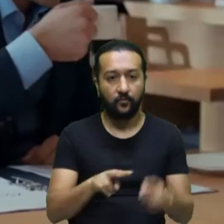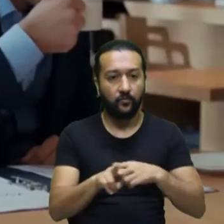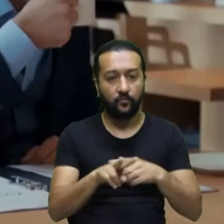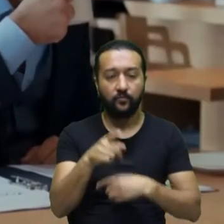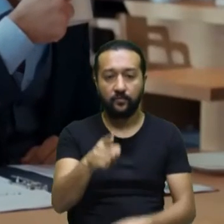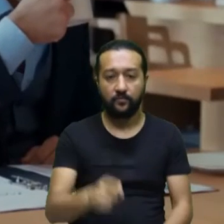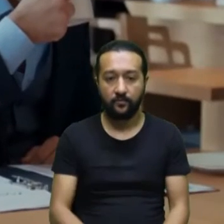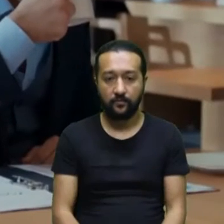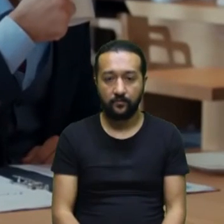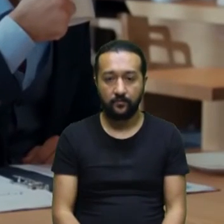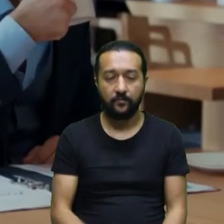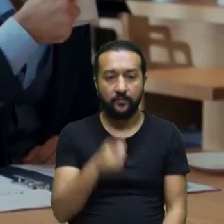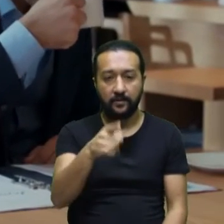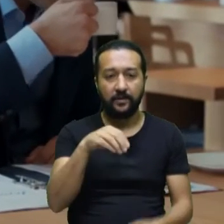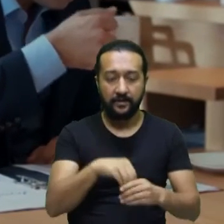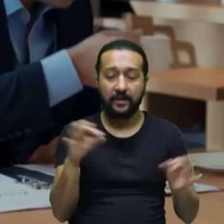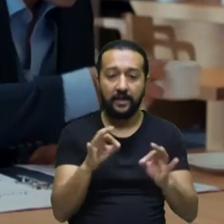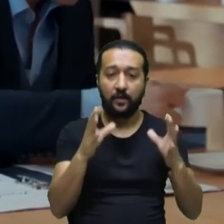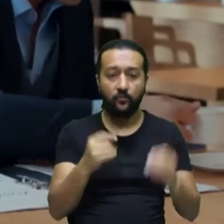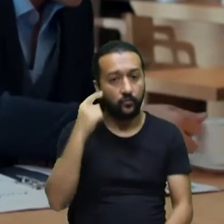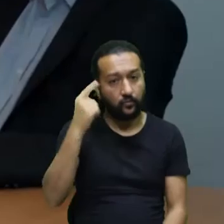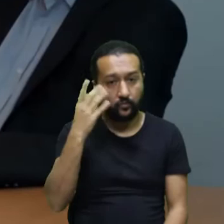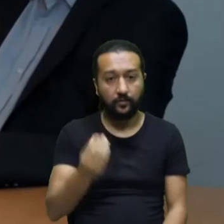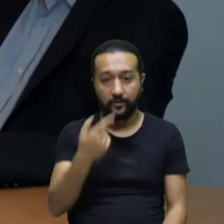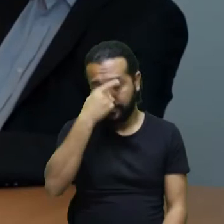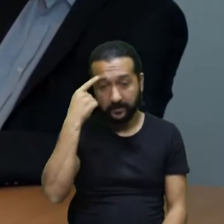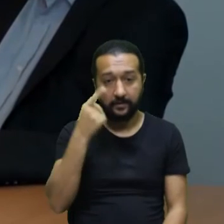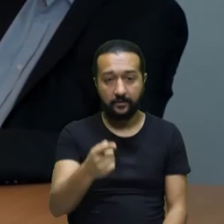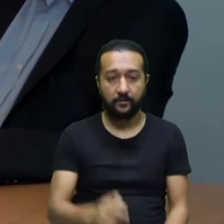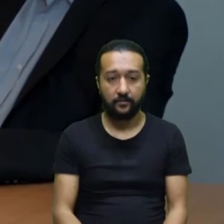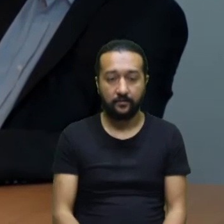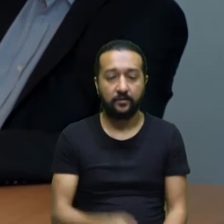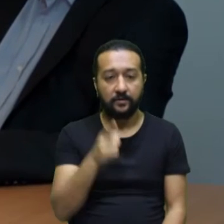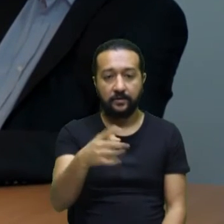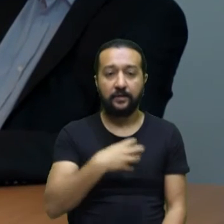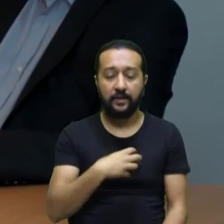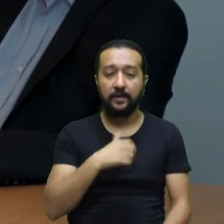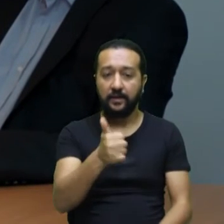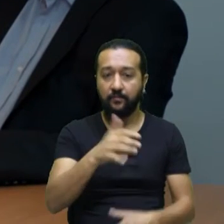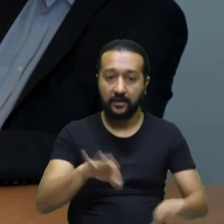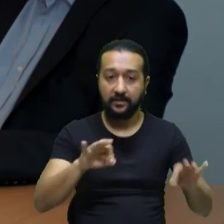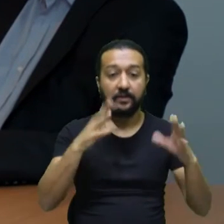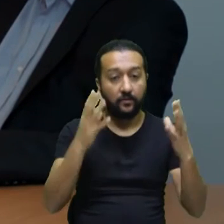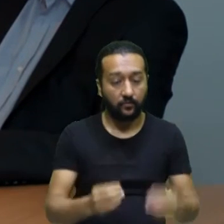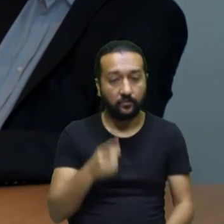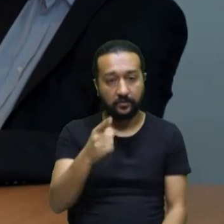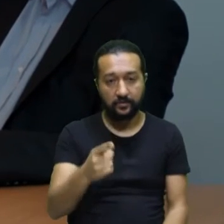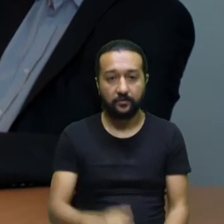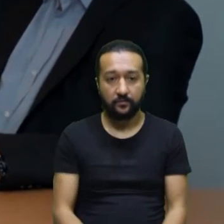Yusuf, senin için erken olduğunu düşünebilirsin. Sen kendini ne zaman hazır